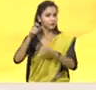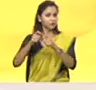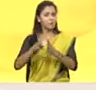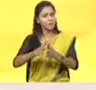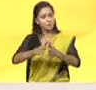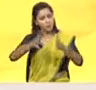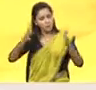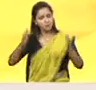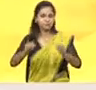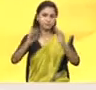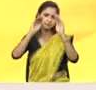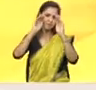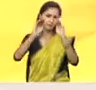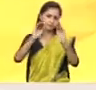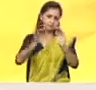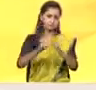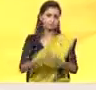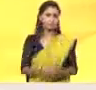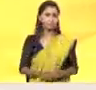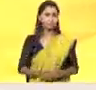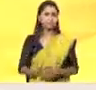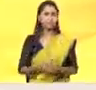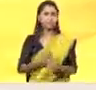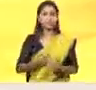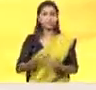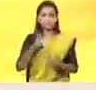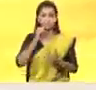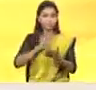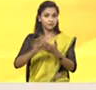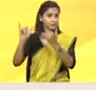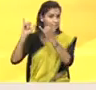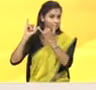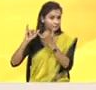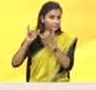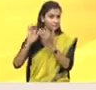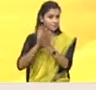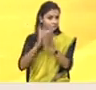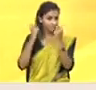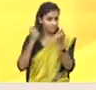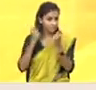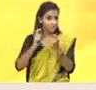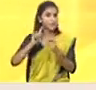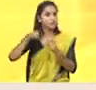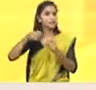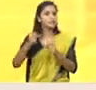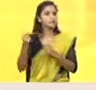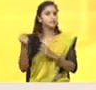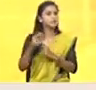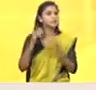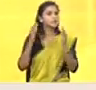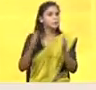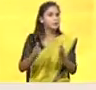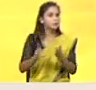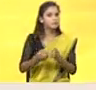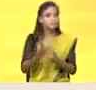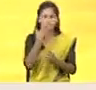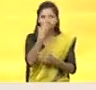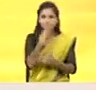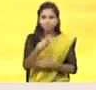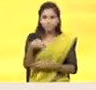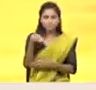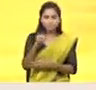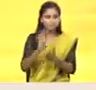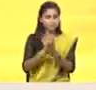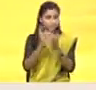ढेर सारी शुभकामनाएं देता हूं। जन्माष्टमी का त्योहार भी है। अगले महीने शुरुआत में ही गणेश चतुर्थी का भी